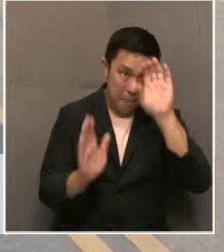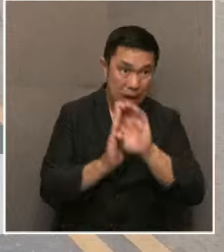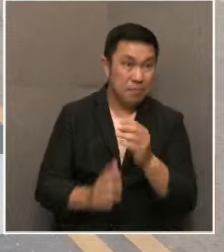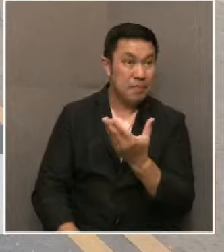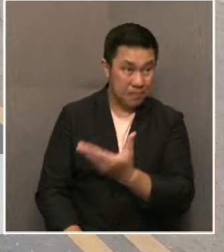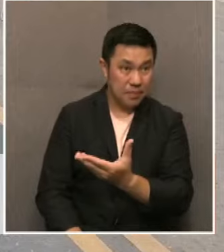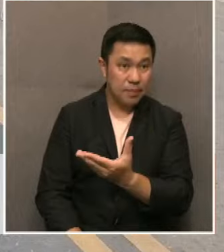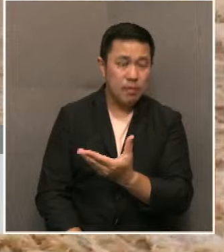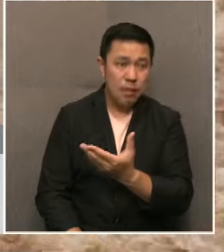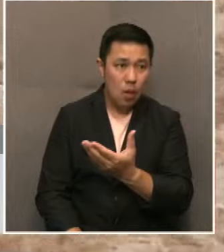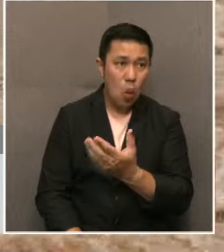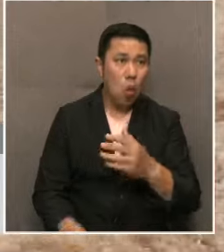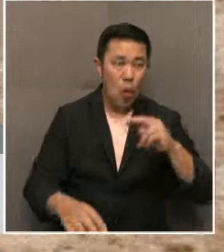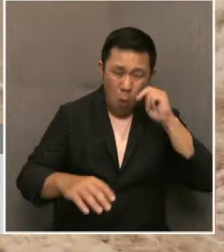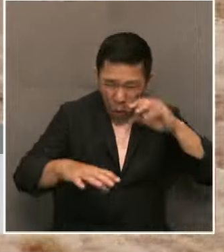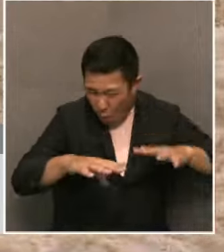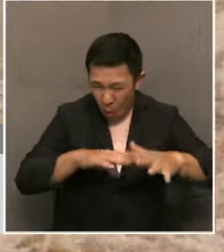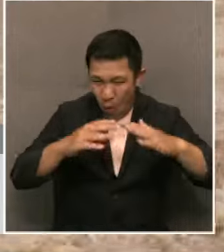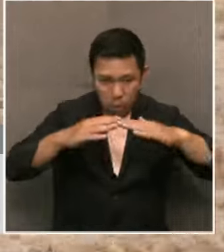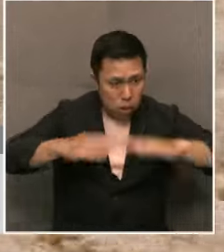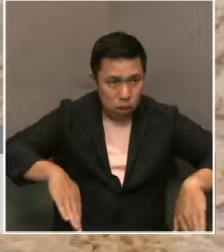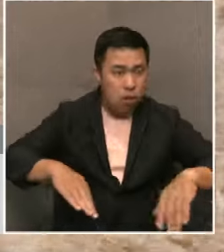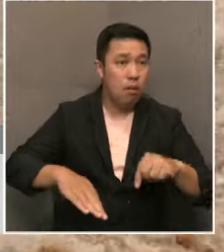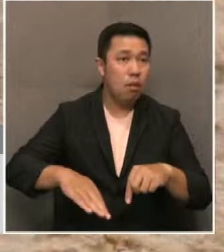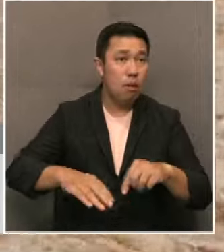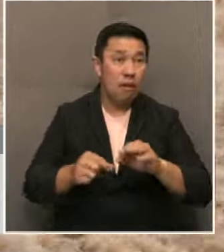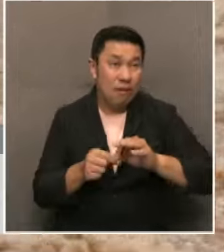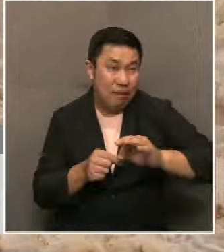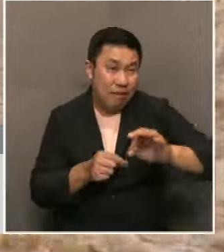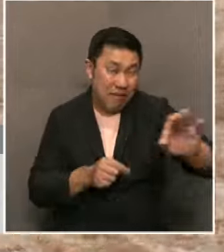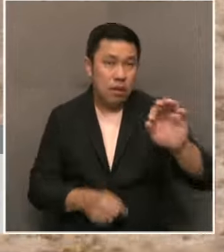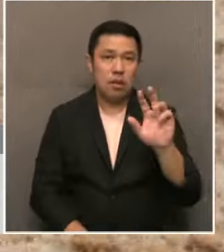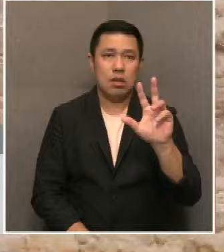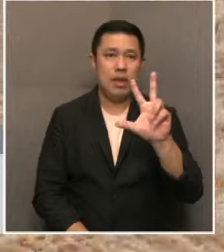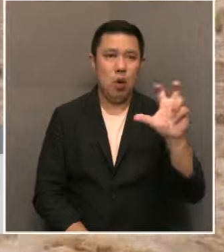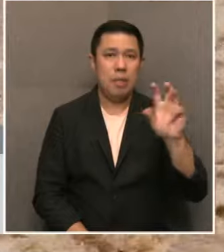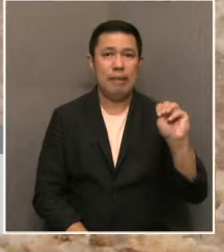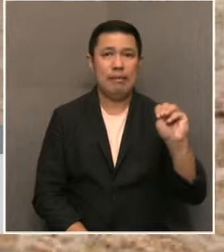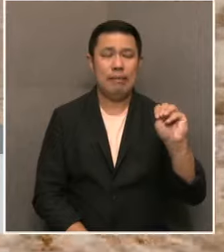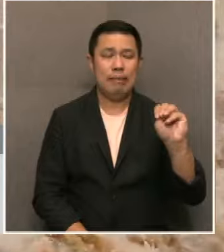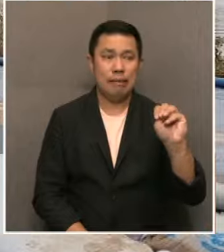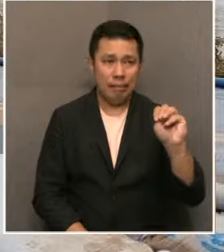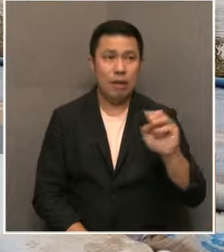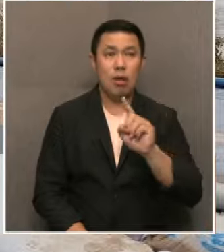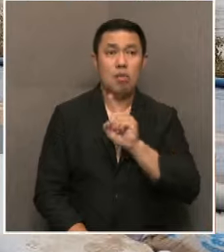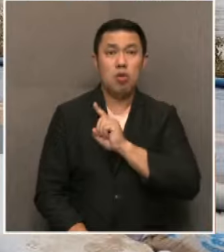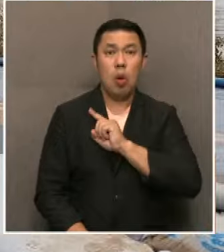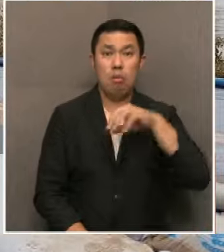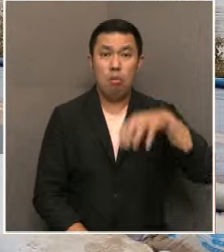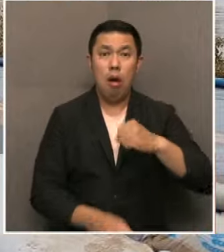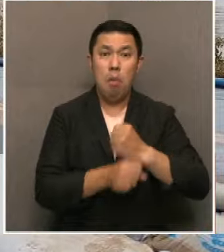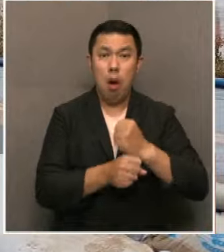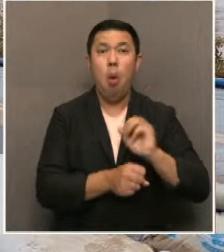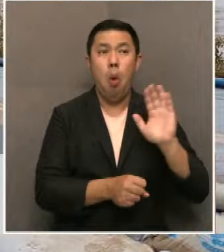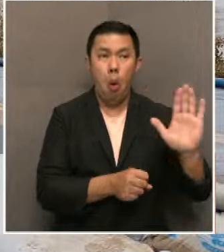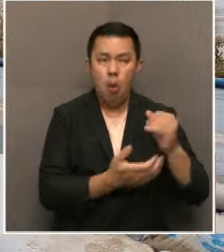ะคะว่าได้รับความเสียหายถล่มทั้งแถบเป็นระยะทางยาวประมาณ300เมตรหน่วยงานที่เกี่ยวข้องต้องประกาศปิดเส้นท